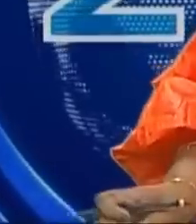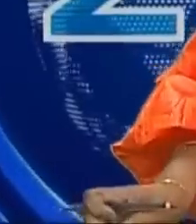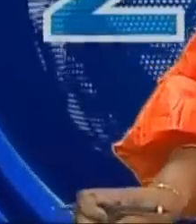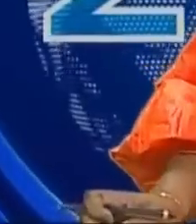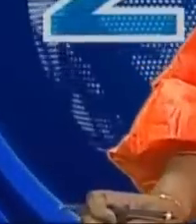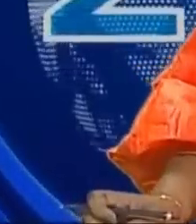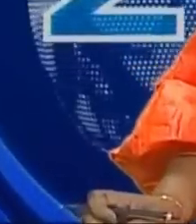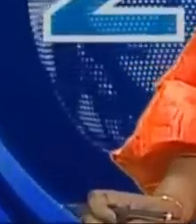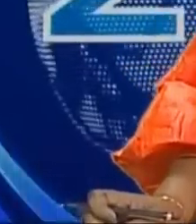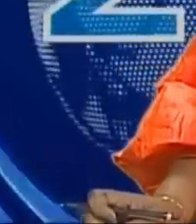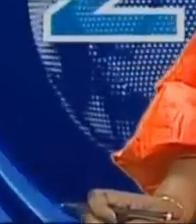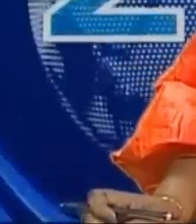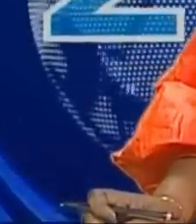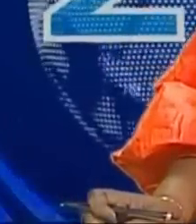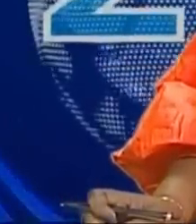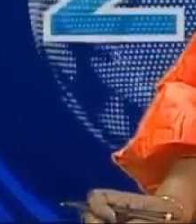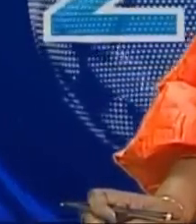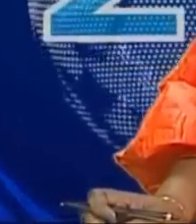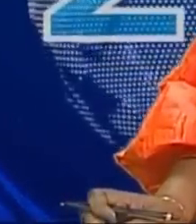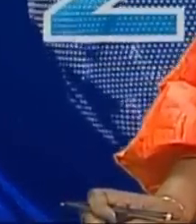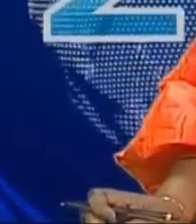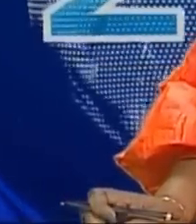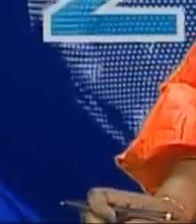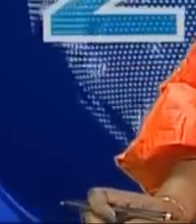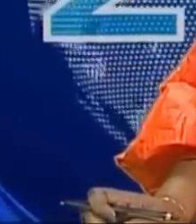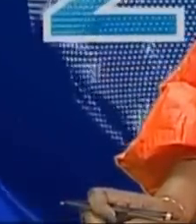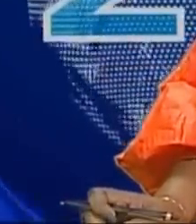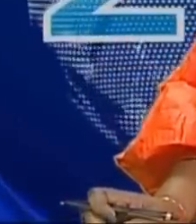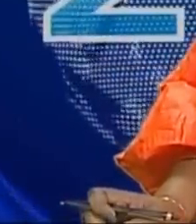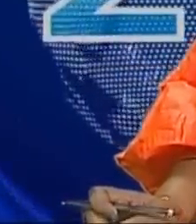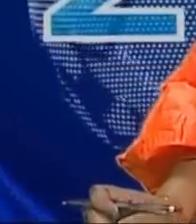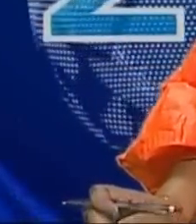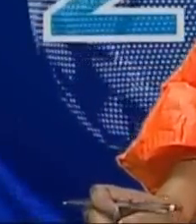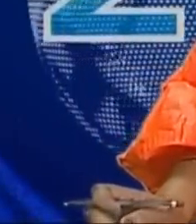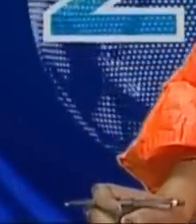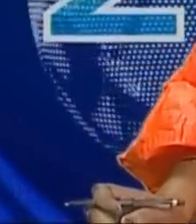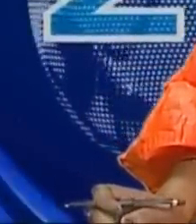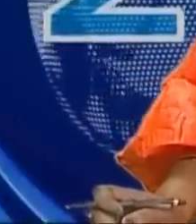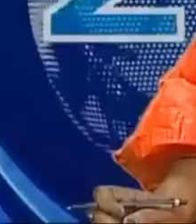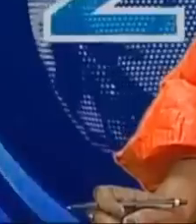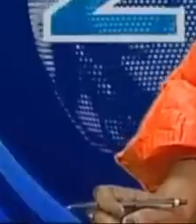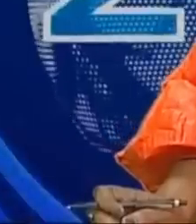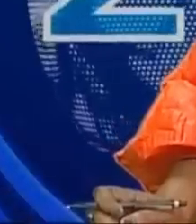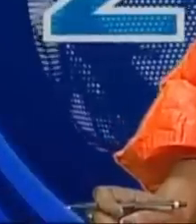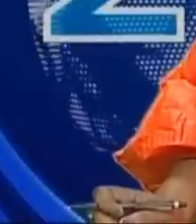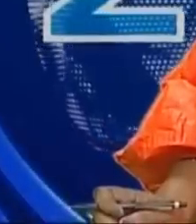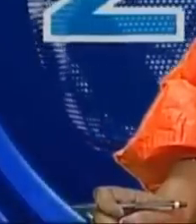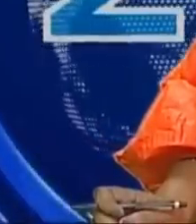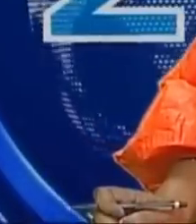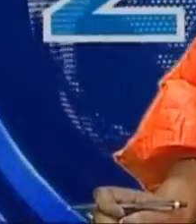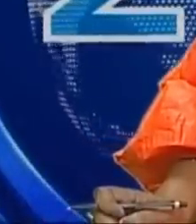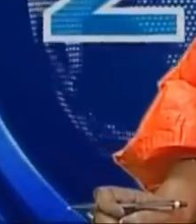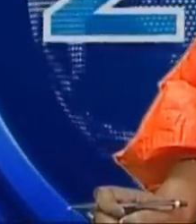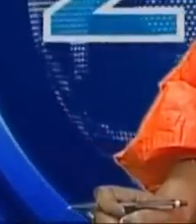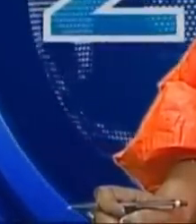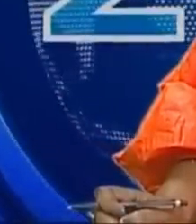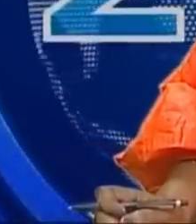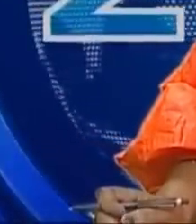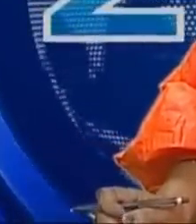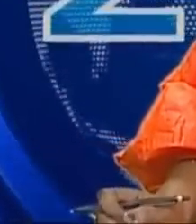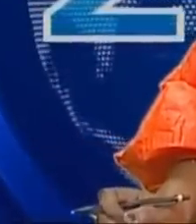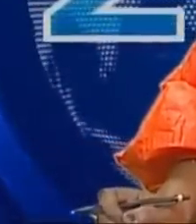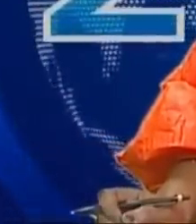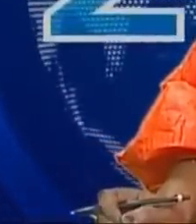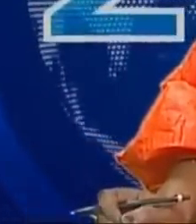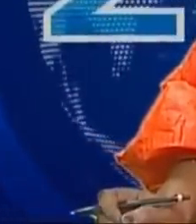Il est 20h, voici les titres de l'actualité de ce vendredi 7 juillet. À la une ce soir, à l'Assemblée provinciale de